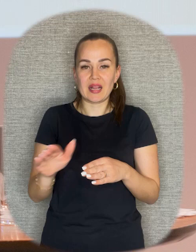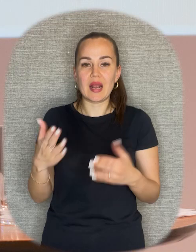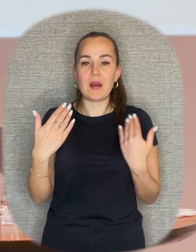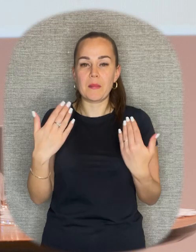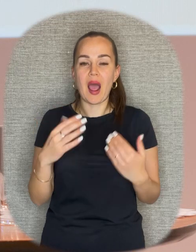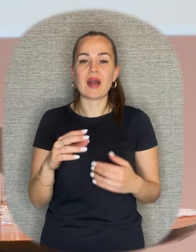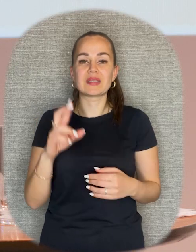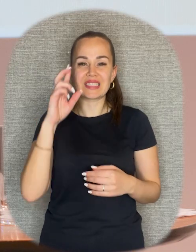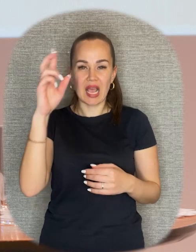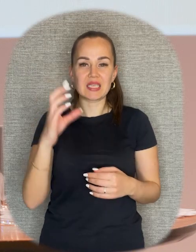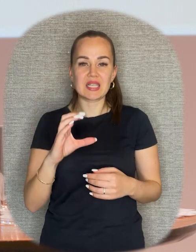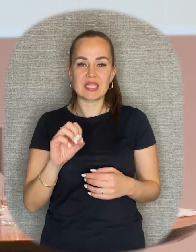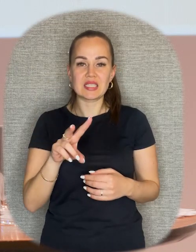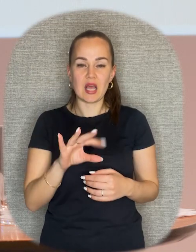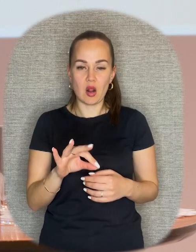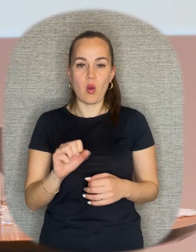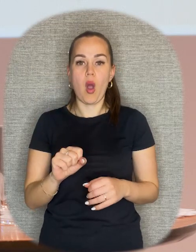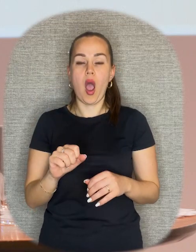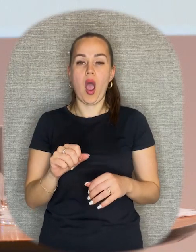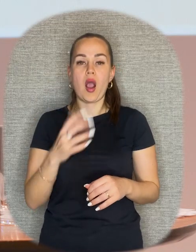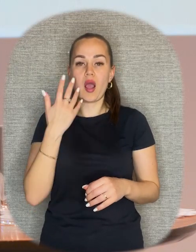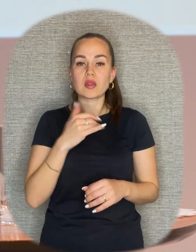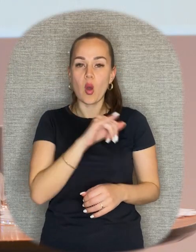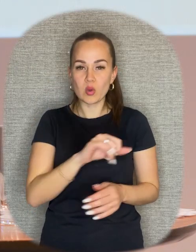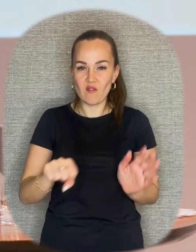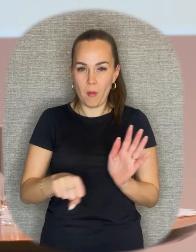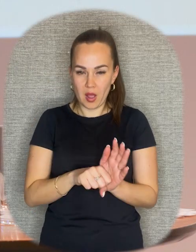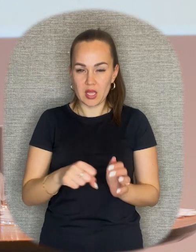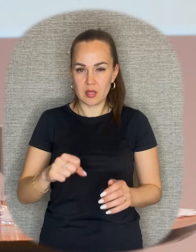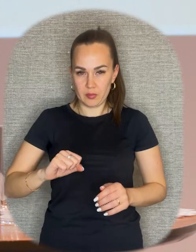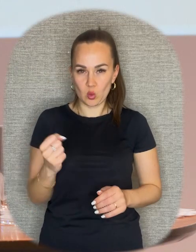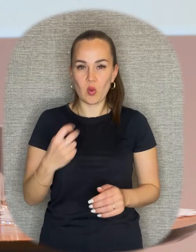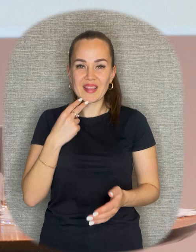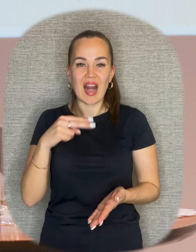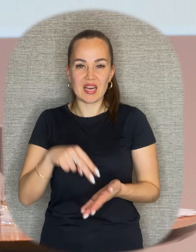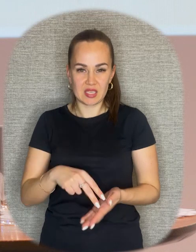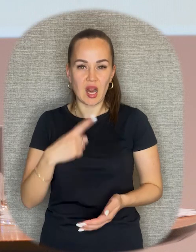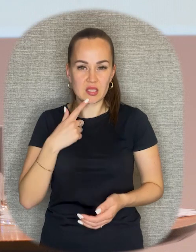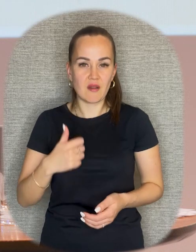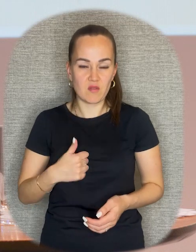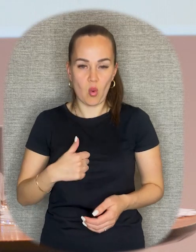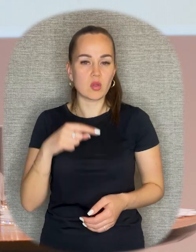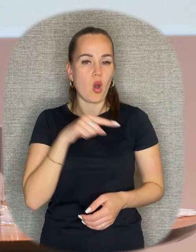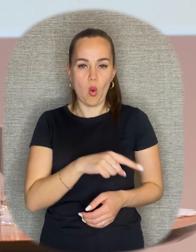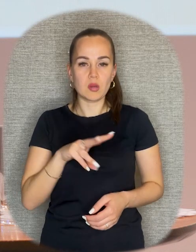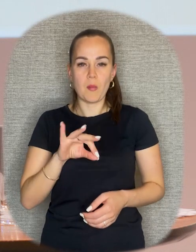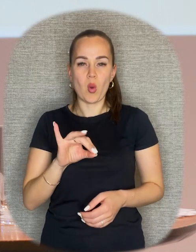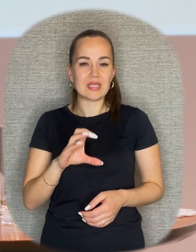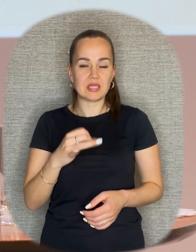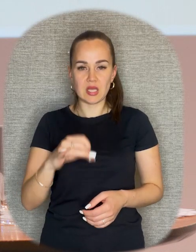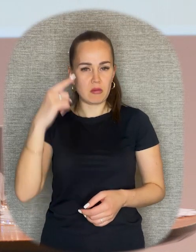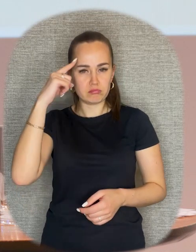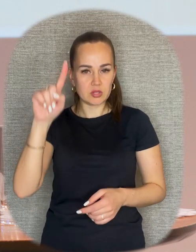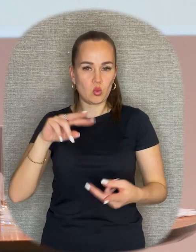сначала он работал над проектом реконструкции части отдельного парка в Царском Селе Но после того как у него